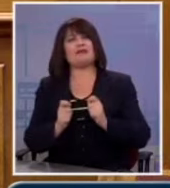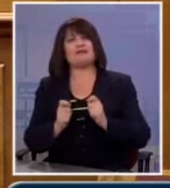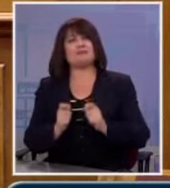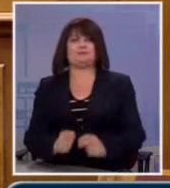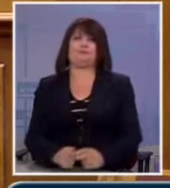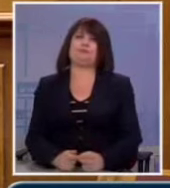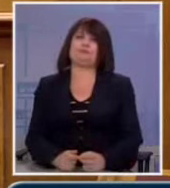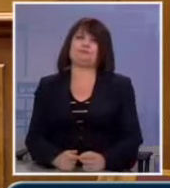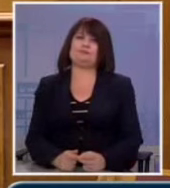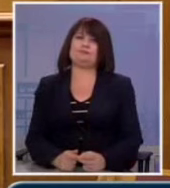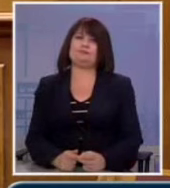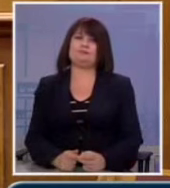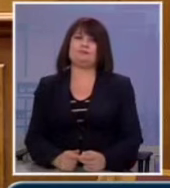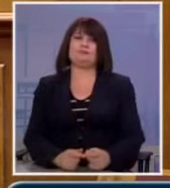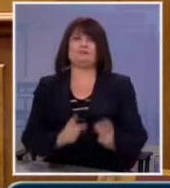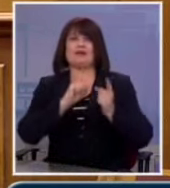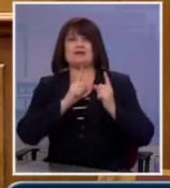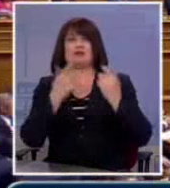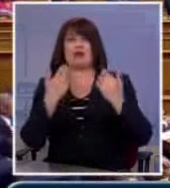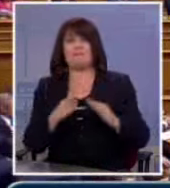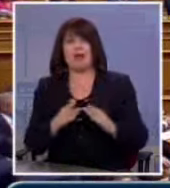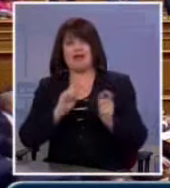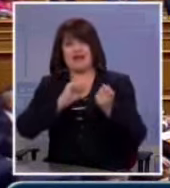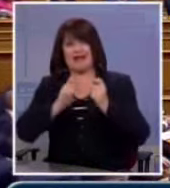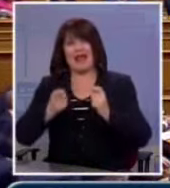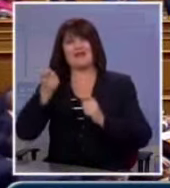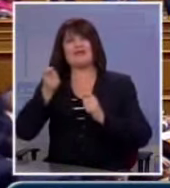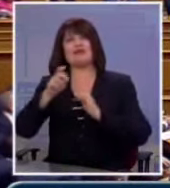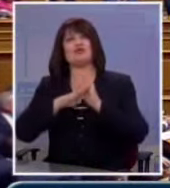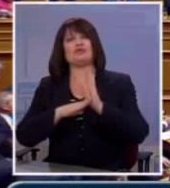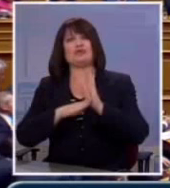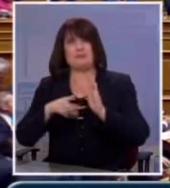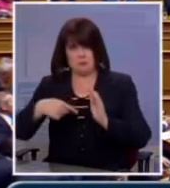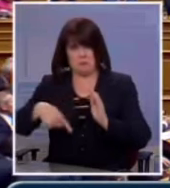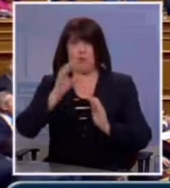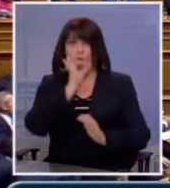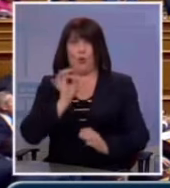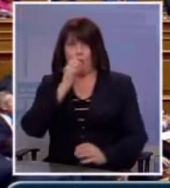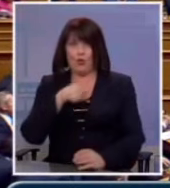Και ενώ είχαμε συμφωνήσει να ξεκινήσουμε τη μεταρρύθμιση του ασφαλιστικού συστήματος τον ερχόμενο Οκτώβριο,